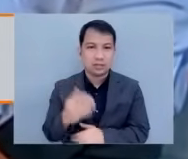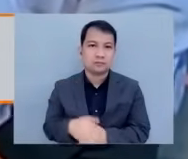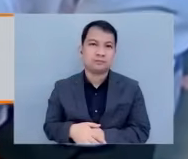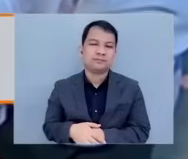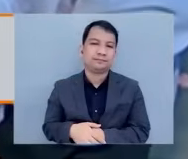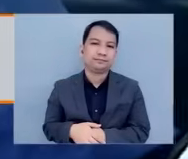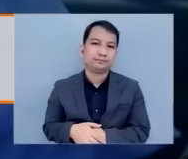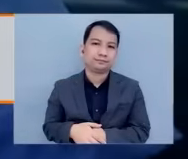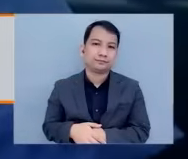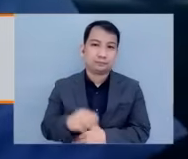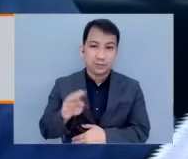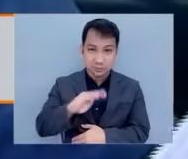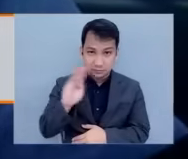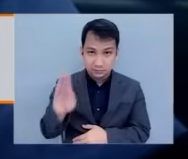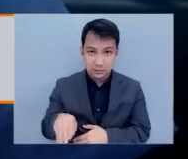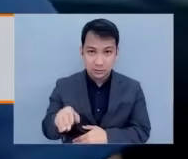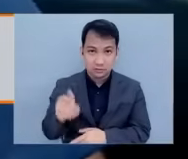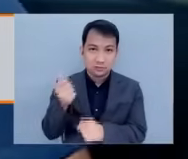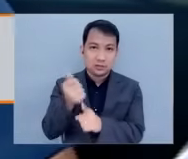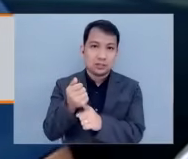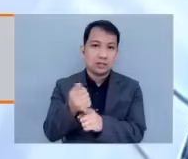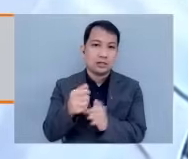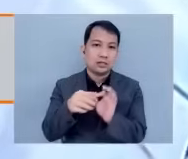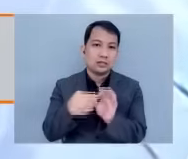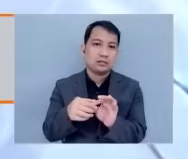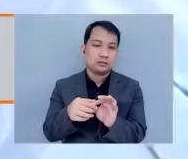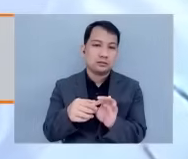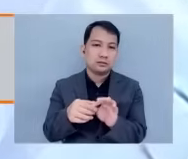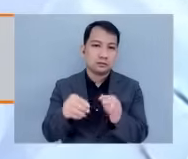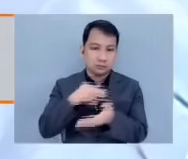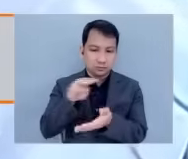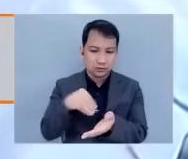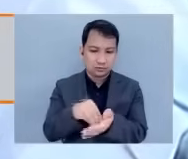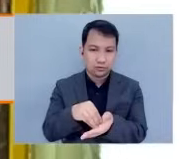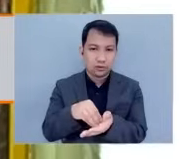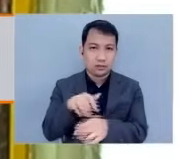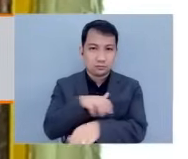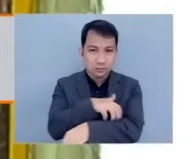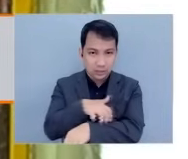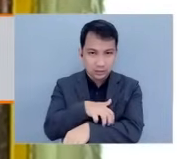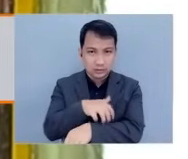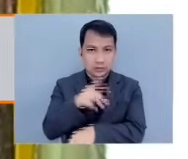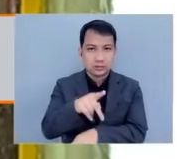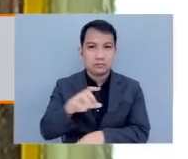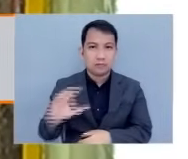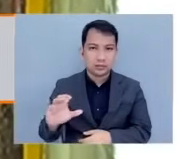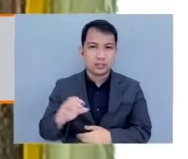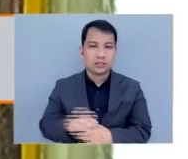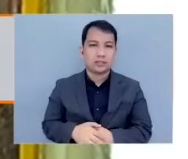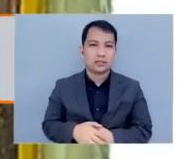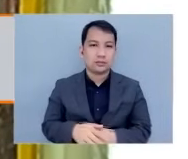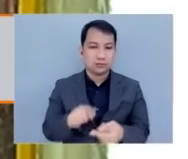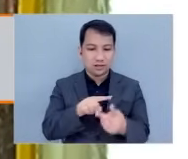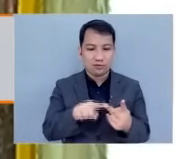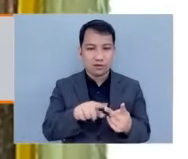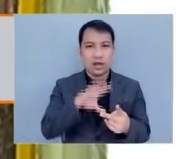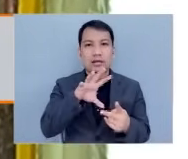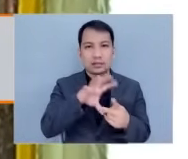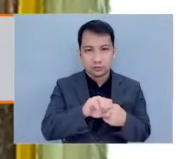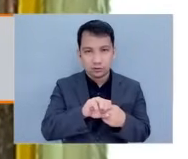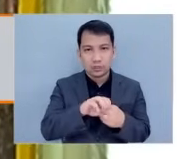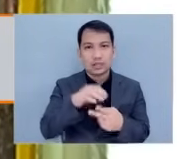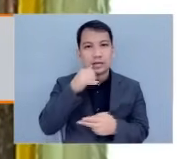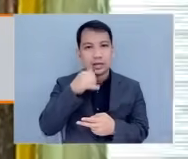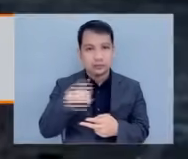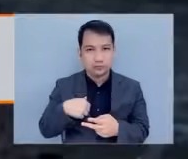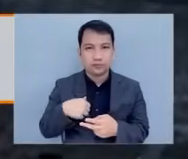Maynila, sumalakay ang mga kawatan sa Mandaluyong, Makati at Pasay. Naaresto naman sa isang follow-up operation kahapon ang mga